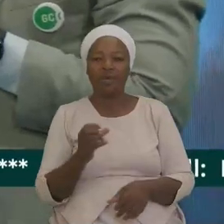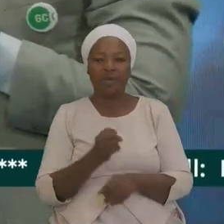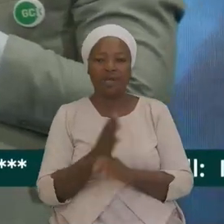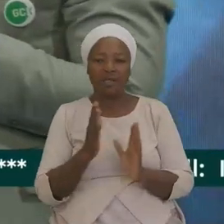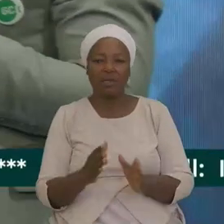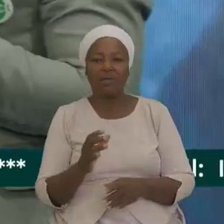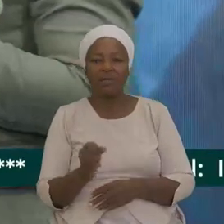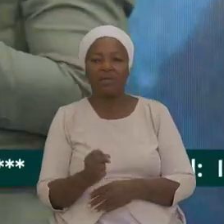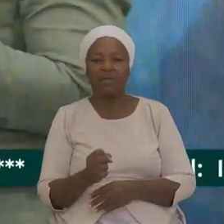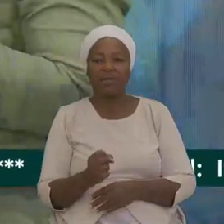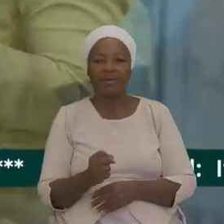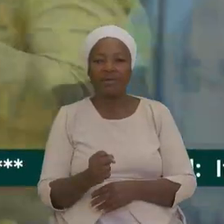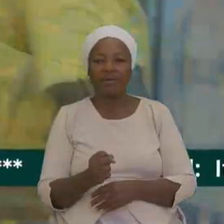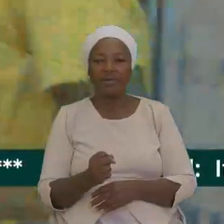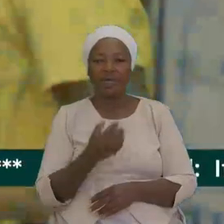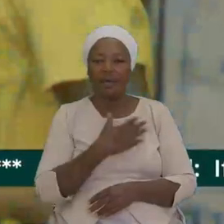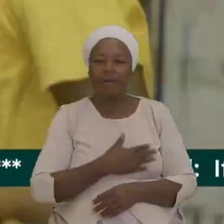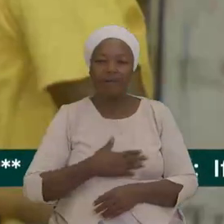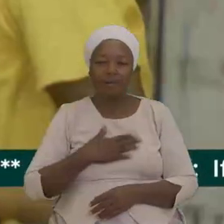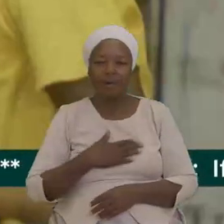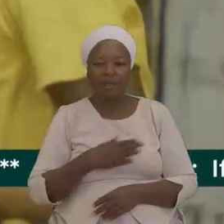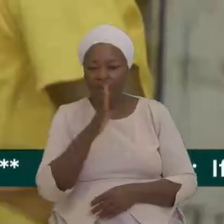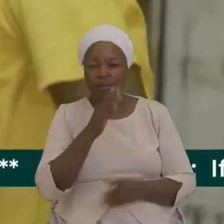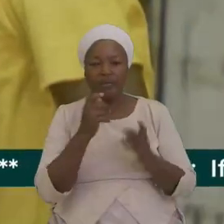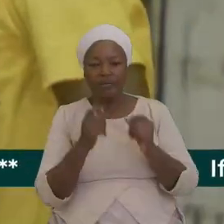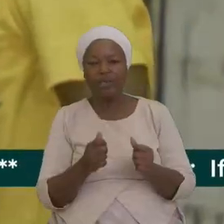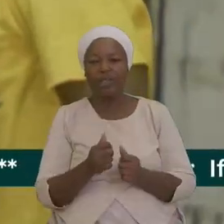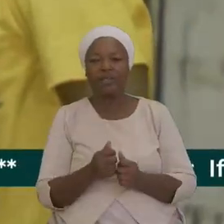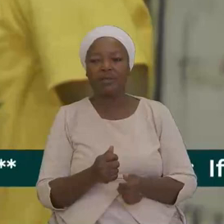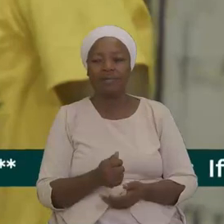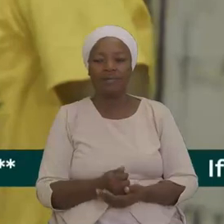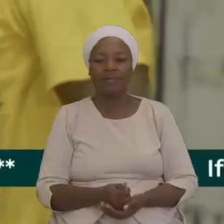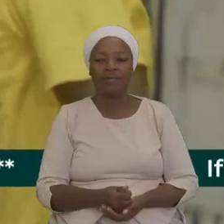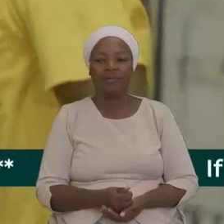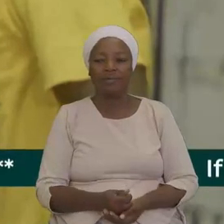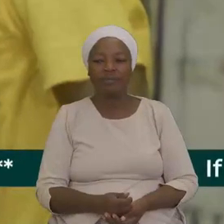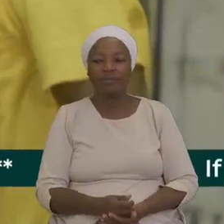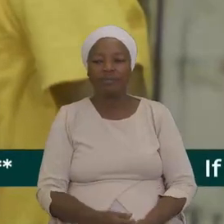Conseiller, occupons-nous rapidement de ces gens.